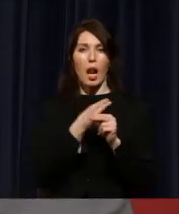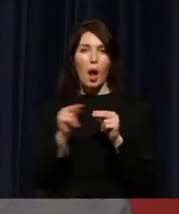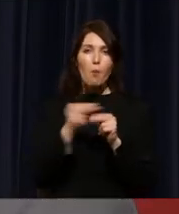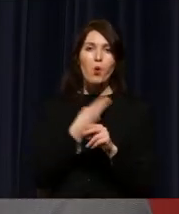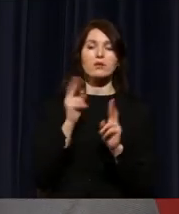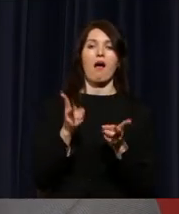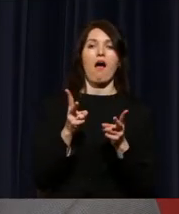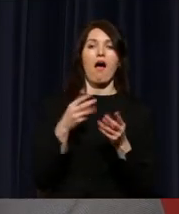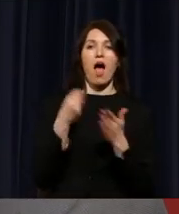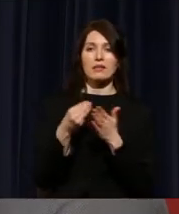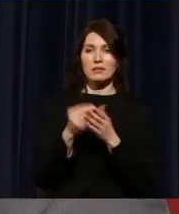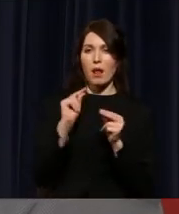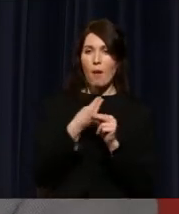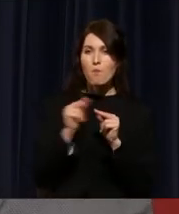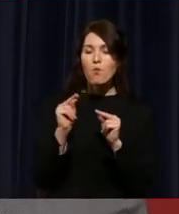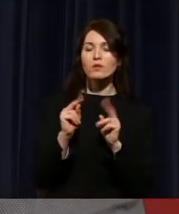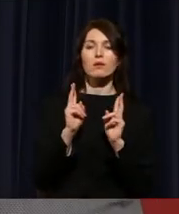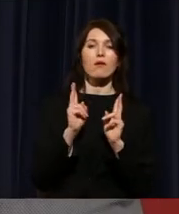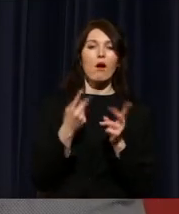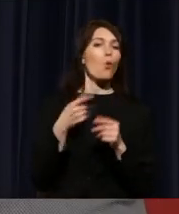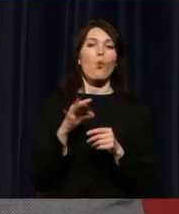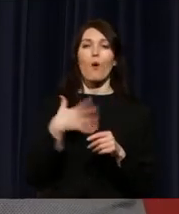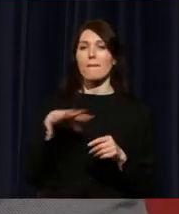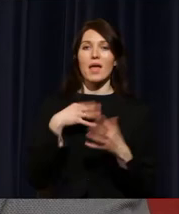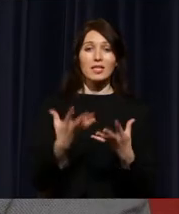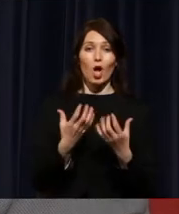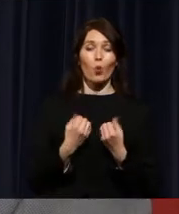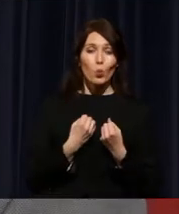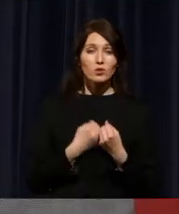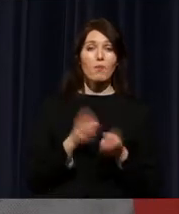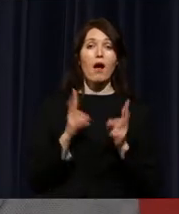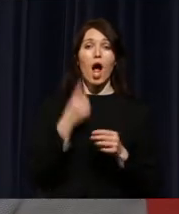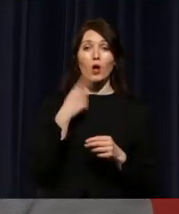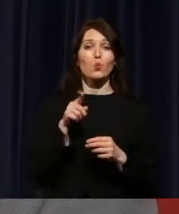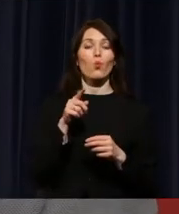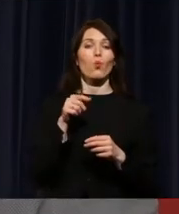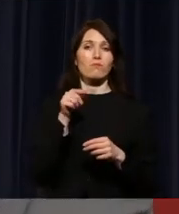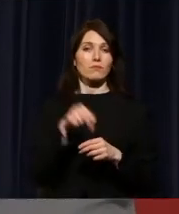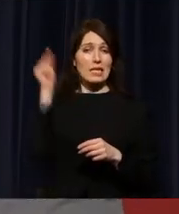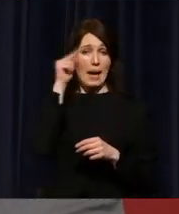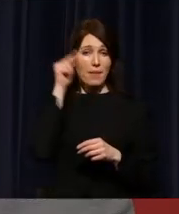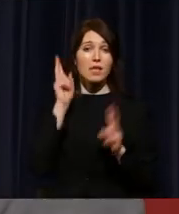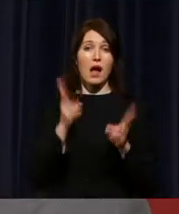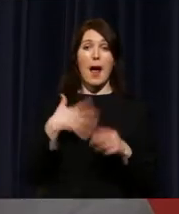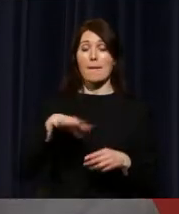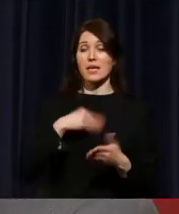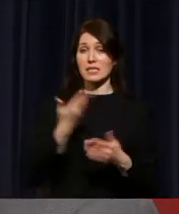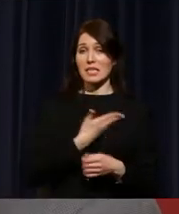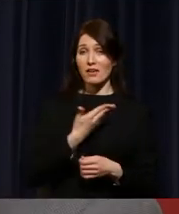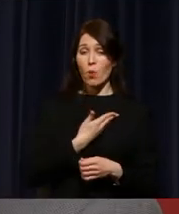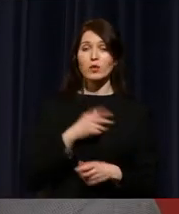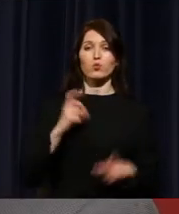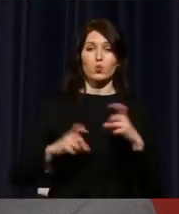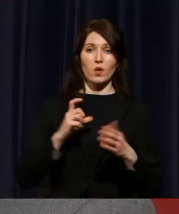mēs labosim vērtējumu un ko mēs no tā iegūsim, kā mēs no tā iemācīsimies un kā mēs tad dzīvosim un